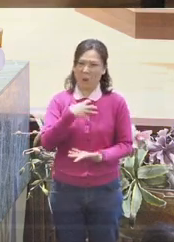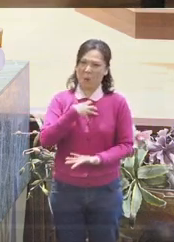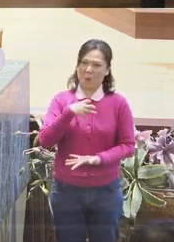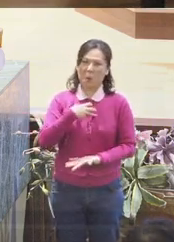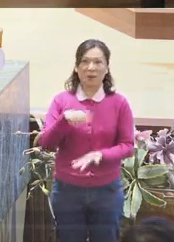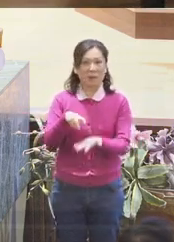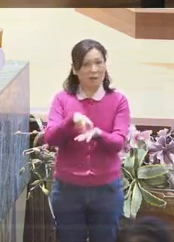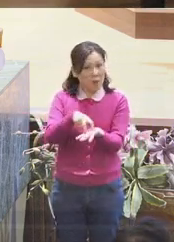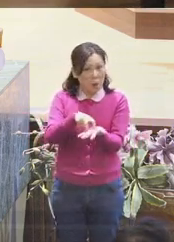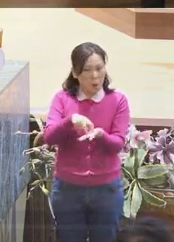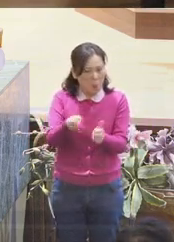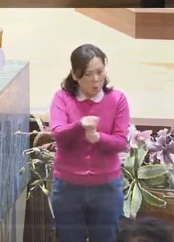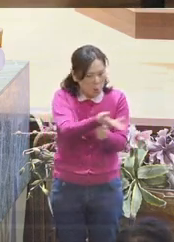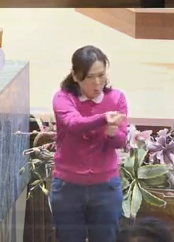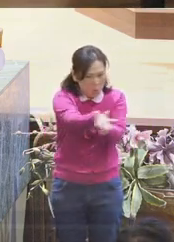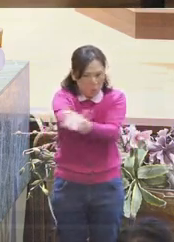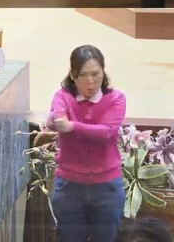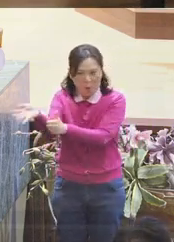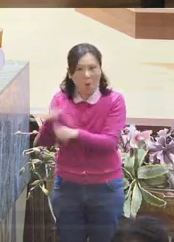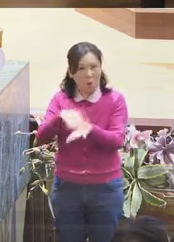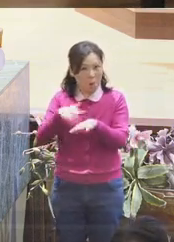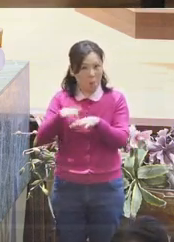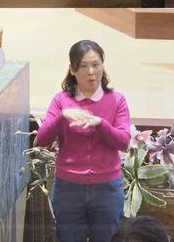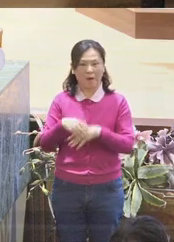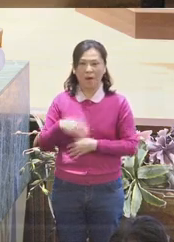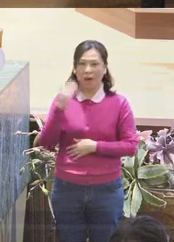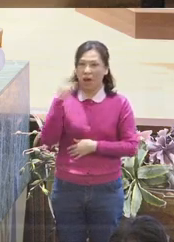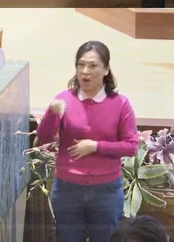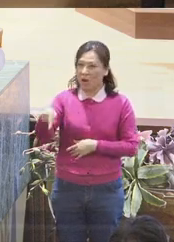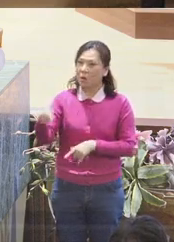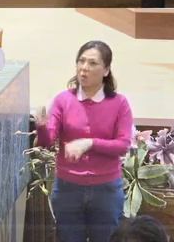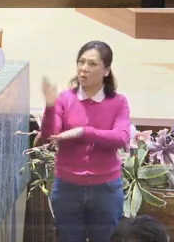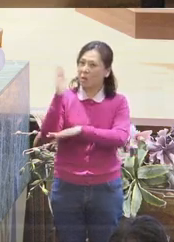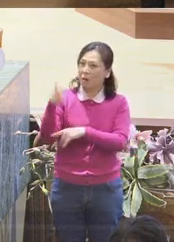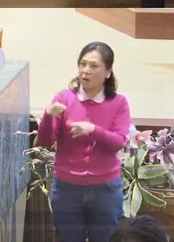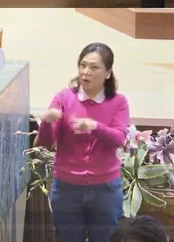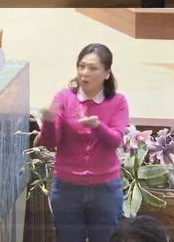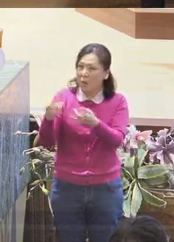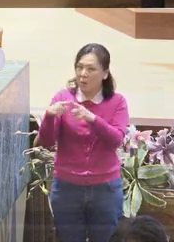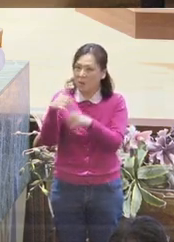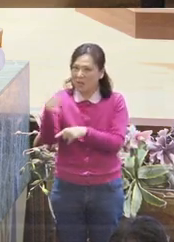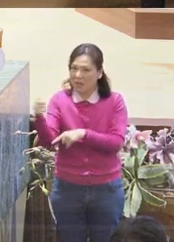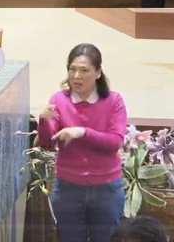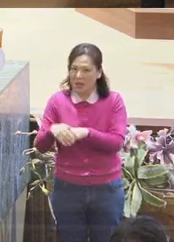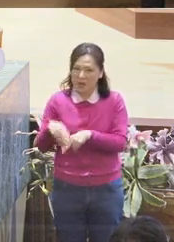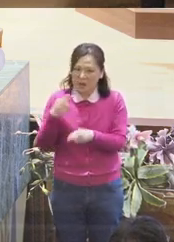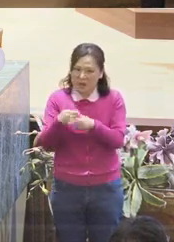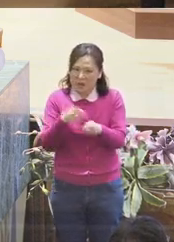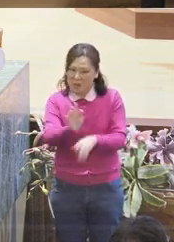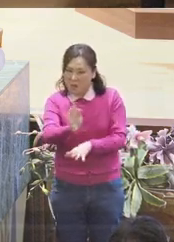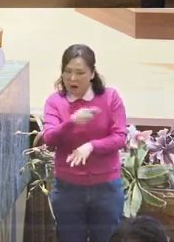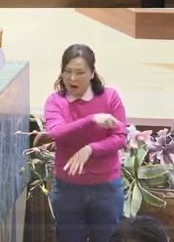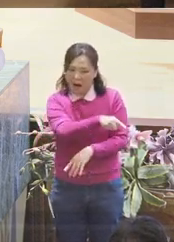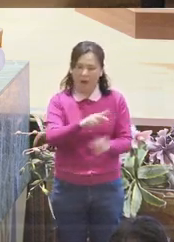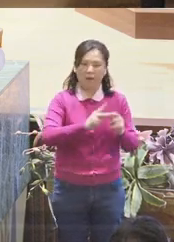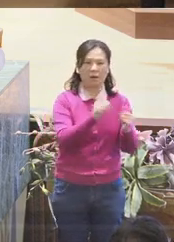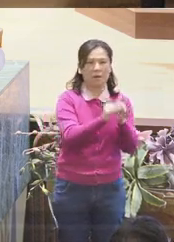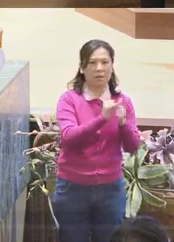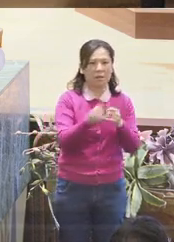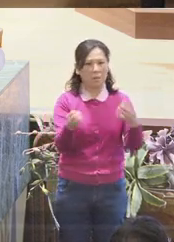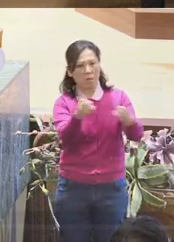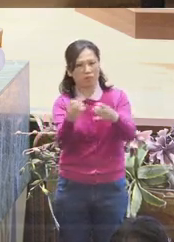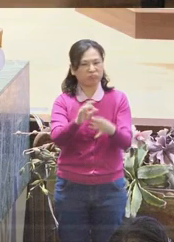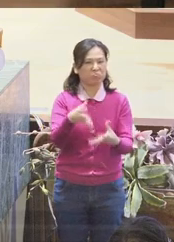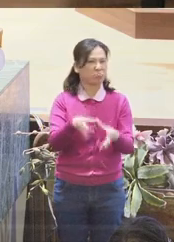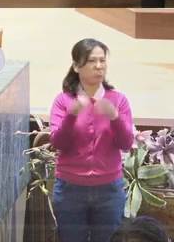为这种恐惧是会传染的，事务官在不受信任的情况下也会恐惧公民哦，然后不太愿意跟公民对话，所以还是要